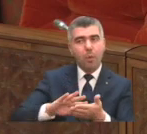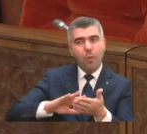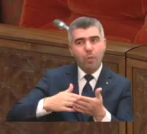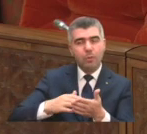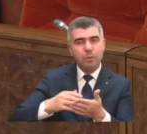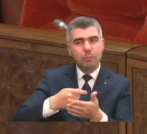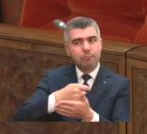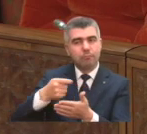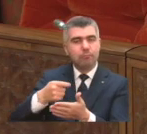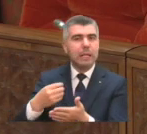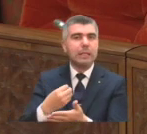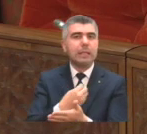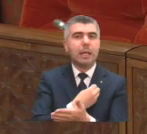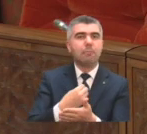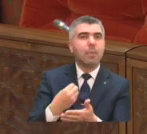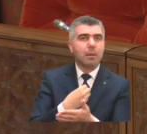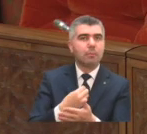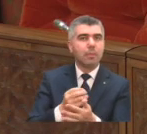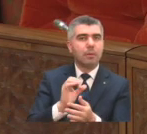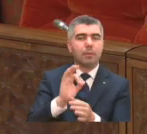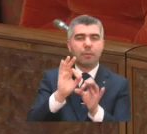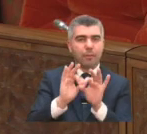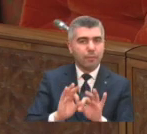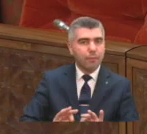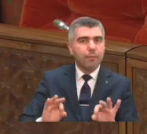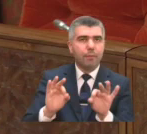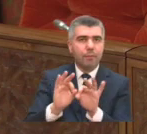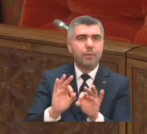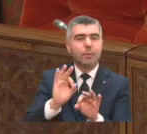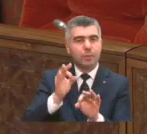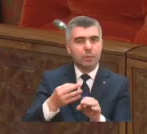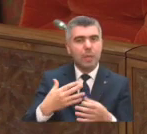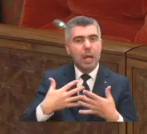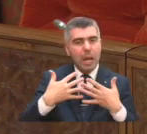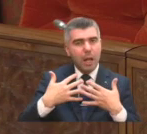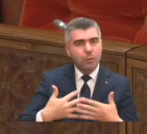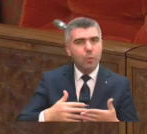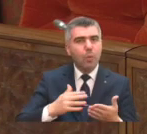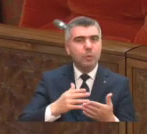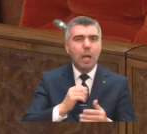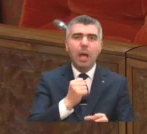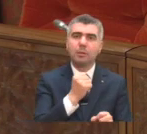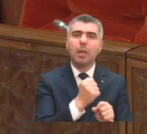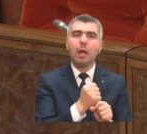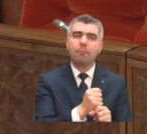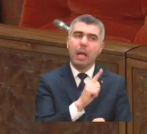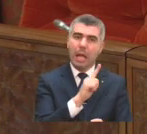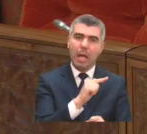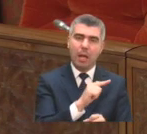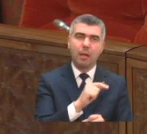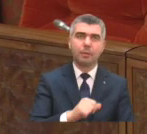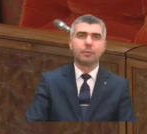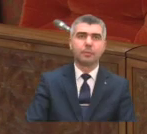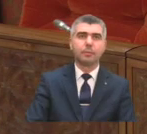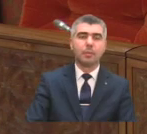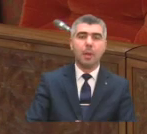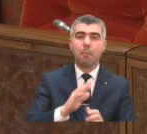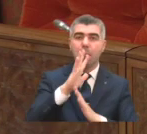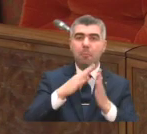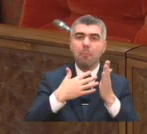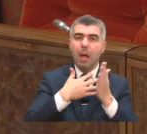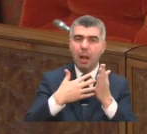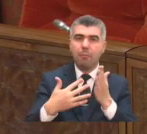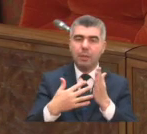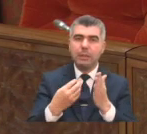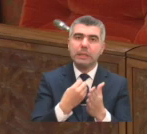ديال الموارد البشريه اللي ما كتخليش ان الحاجيات يبانوا، اما راه السكانير كاين وكاين ولكن ما كاينش اللي يخدموا. فبالتالي البرنامج الطبي الجهوي هو اللي